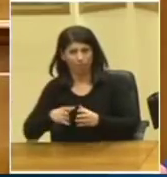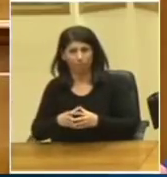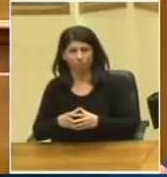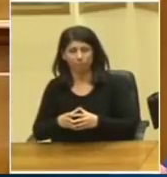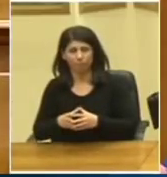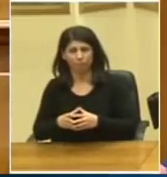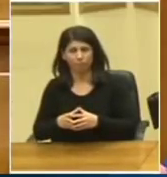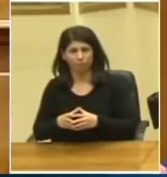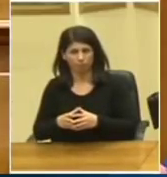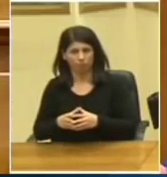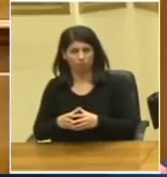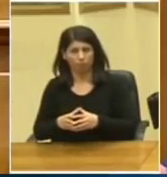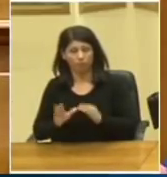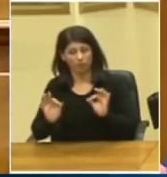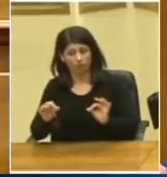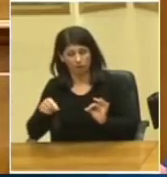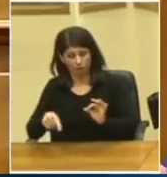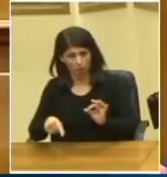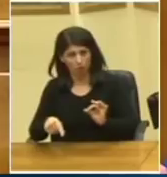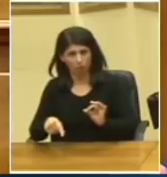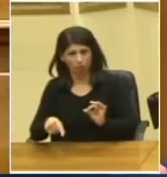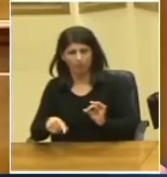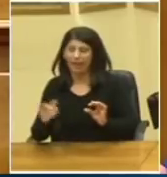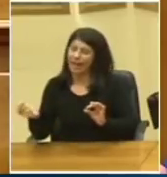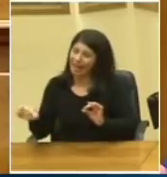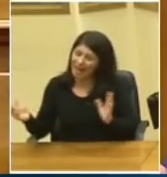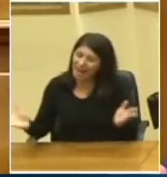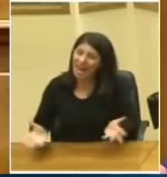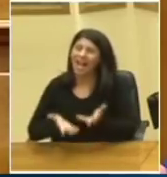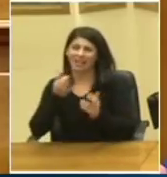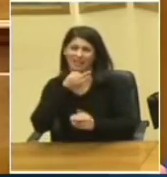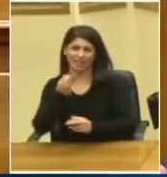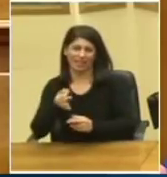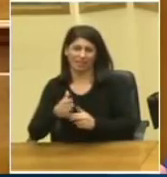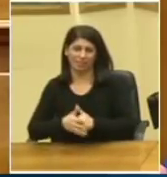και βεβαίως αυτό κάτι λέει